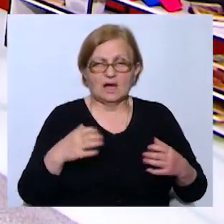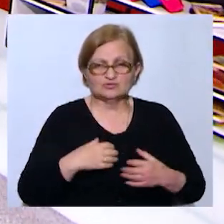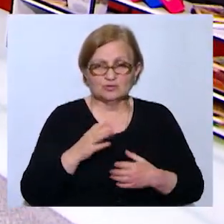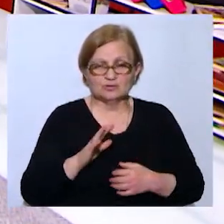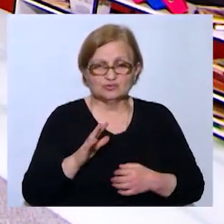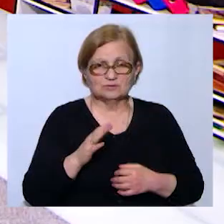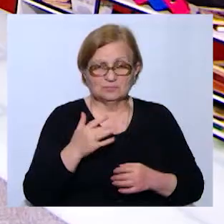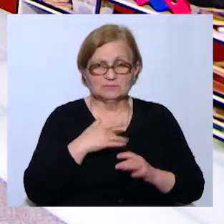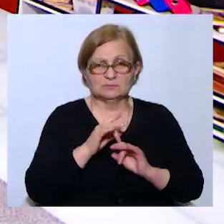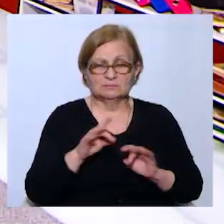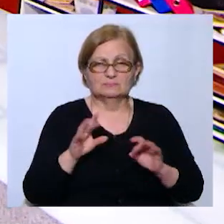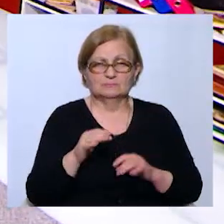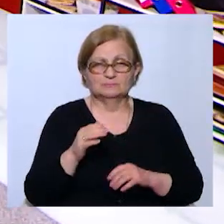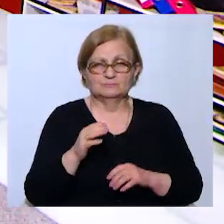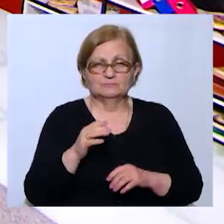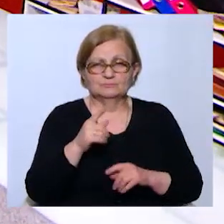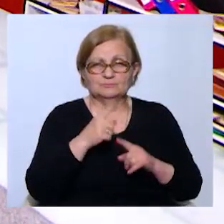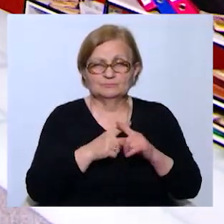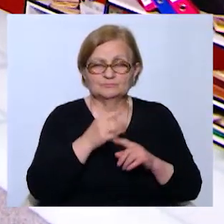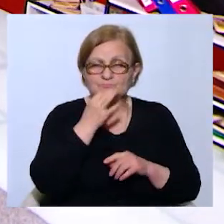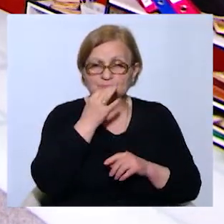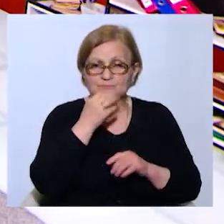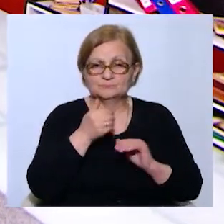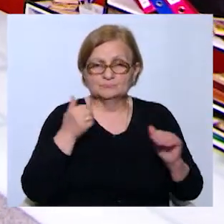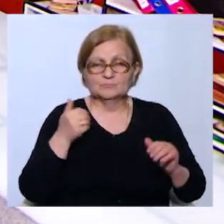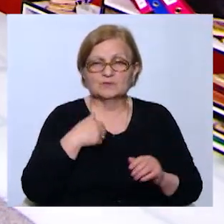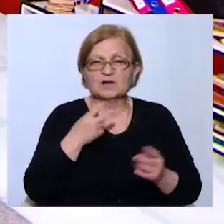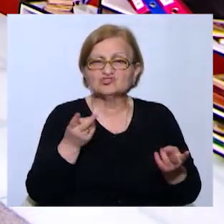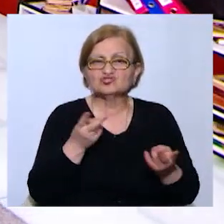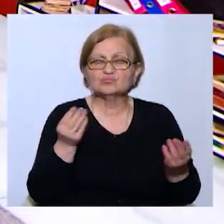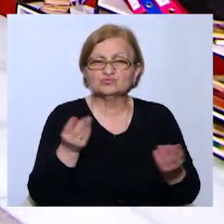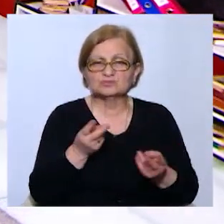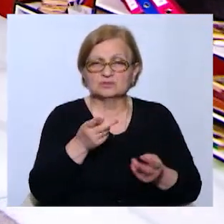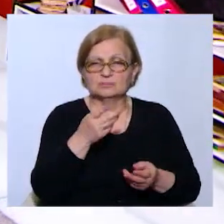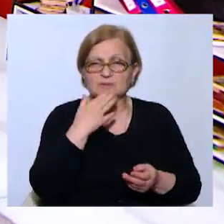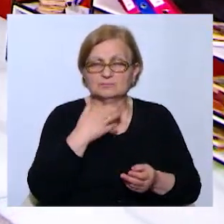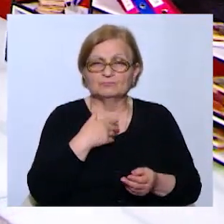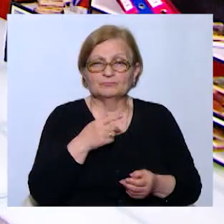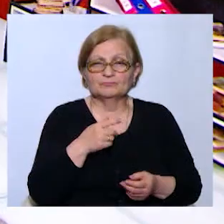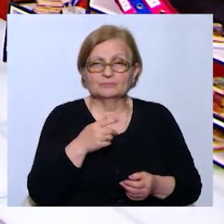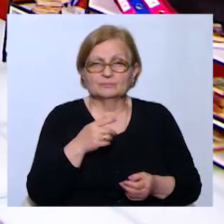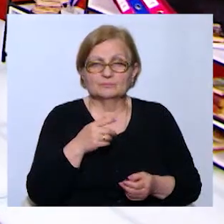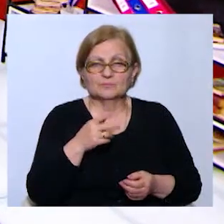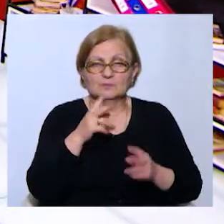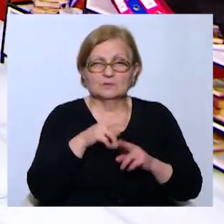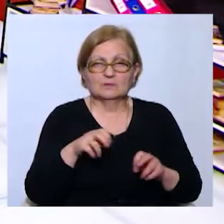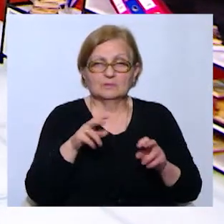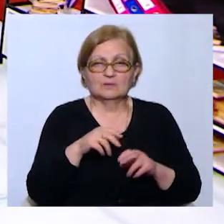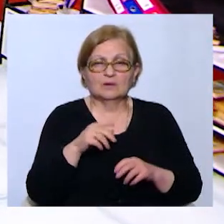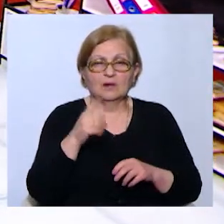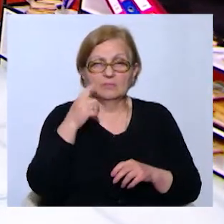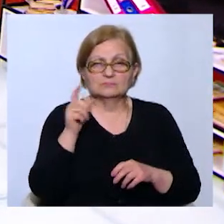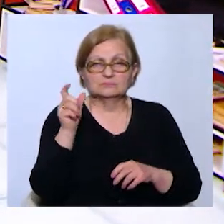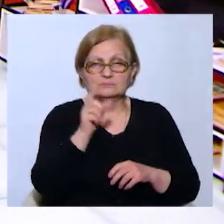რთულად მოგეჩვენებათ. მოდით ჯერ სანამ x-ზე ვისაუბრებ, რაში გვჭირდება ხოლმე x-ი, ის გავიხსენოთ. ნახეთ, მოდით განვიხილოთ ესეთი